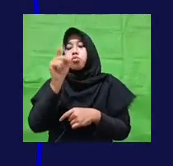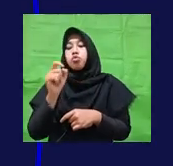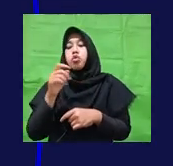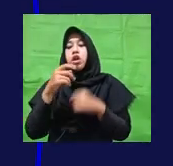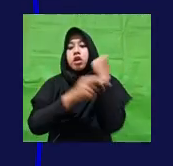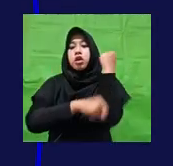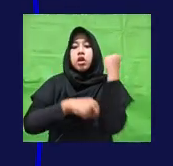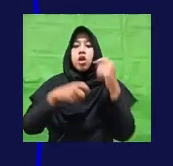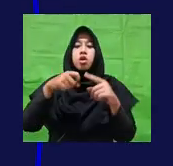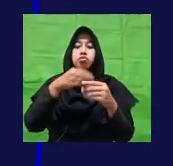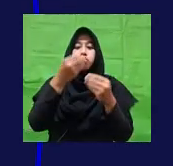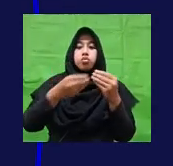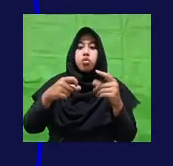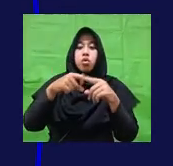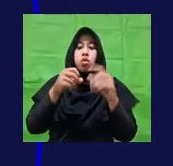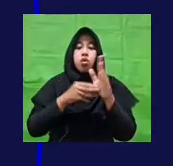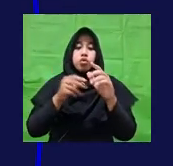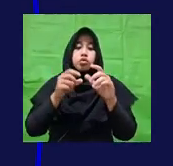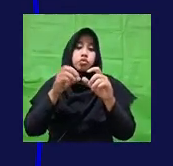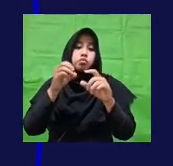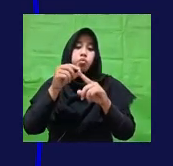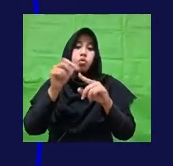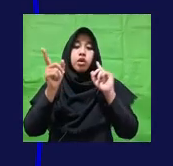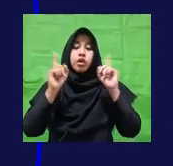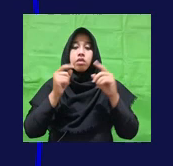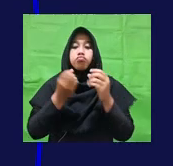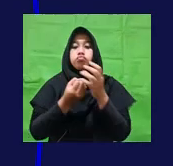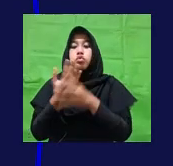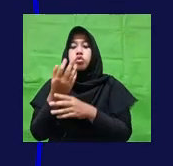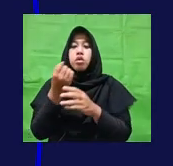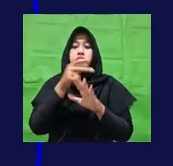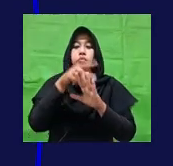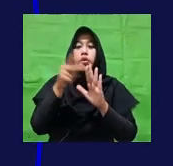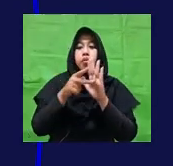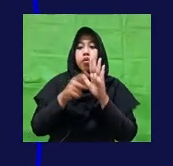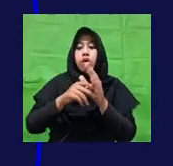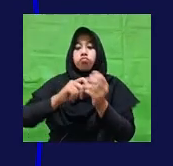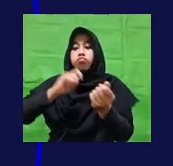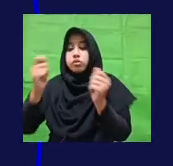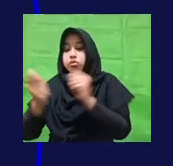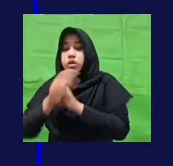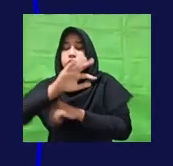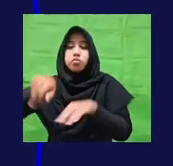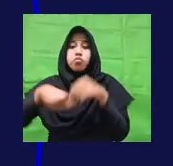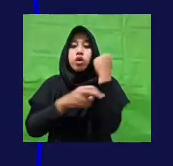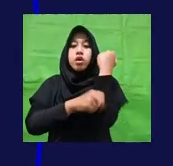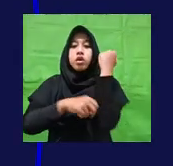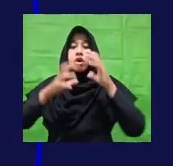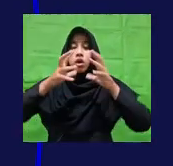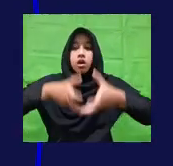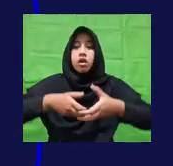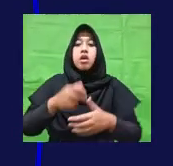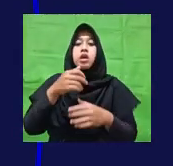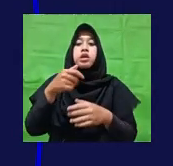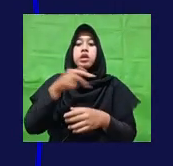kosmopolitanisme baru mendasari munculnya berbagai proyek-proyek pertukaran di seluruh penjuru dunia, dan sampai hari ini kita masih mewarisi salah satunya,